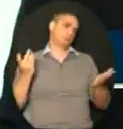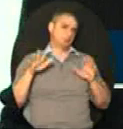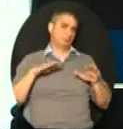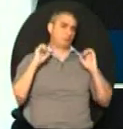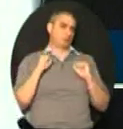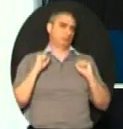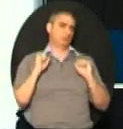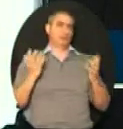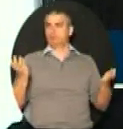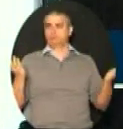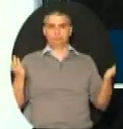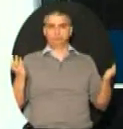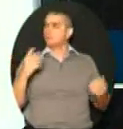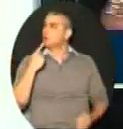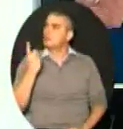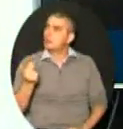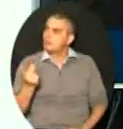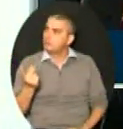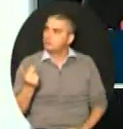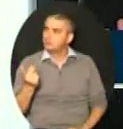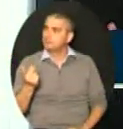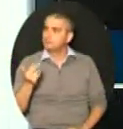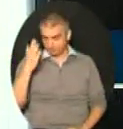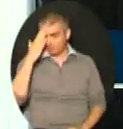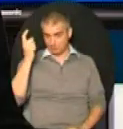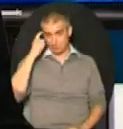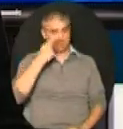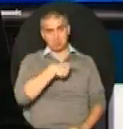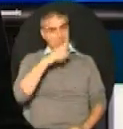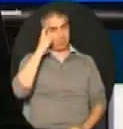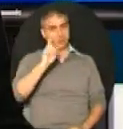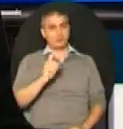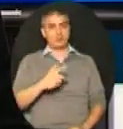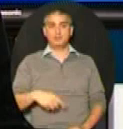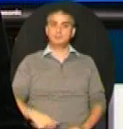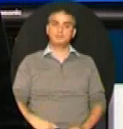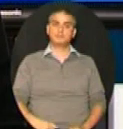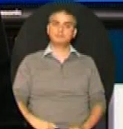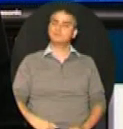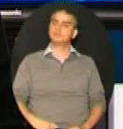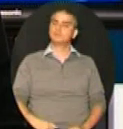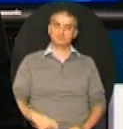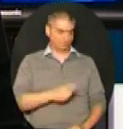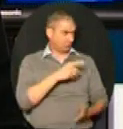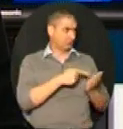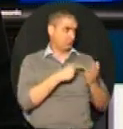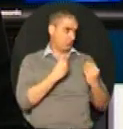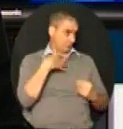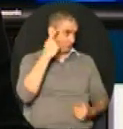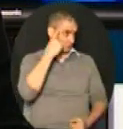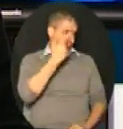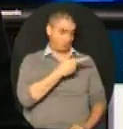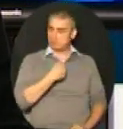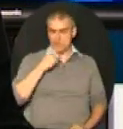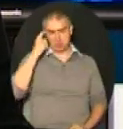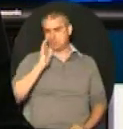יציבה מאוד, היא בלי אידיאולוגיה. אתה מודאג והם לא? אני אומר כך. יש לו סיבה טובה להיות מודאג.